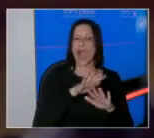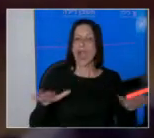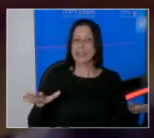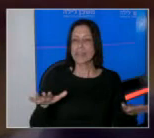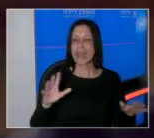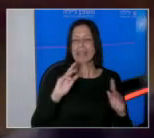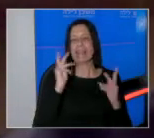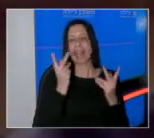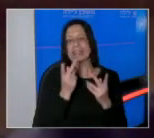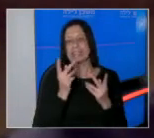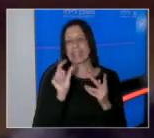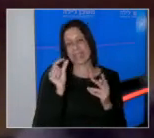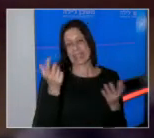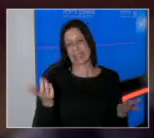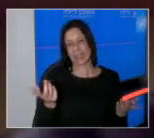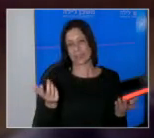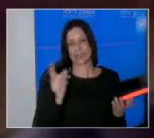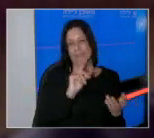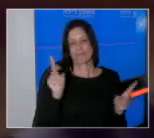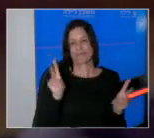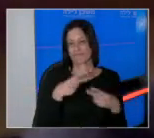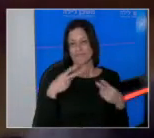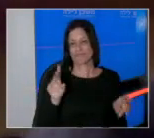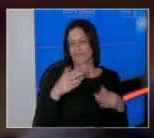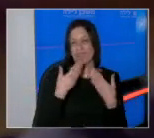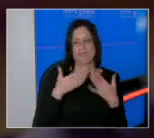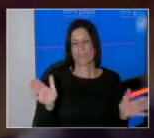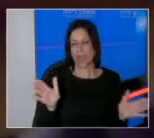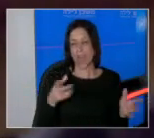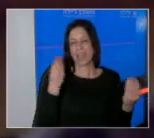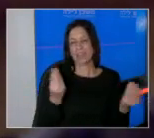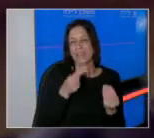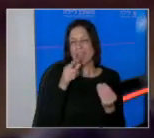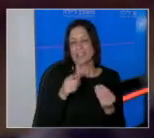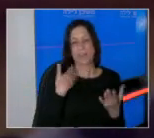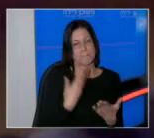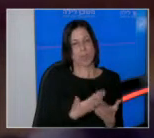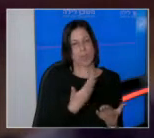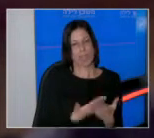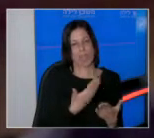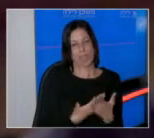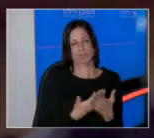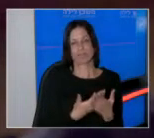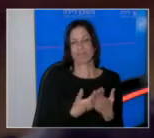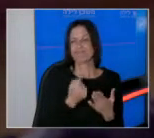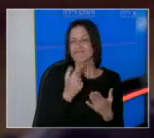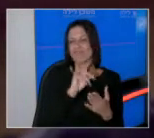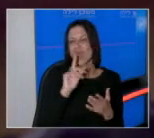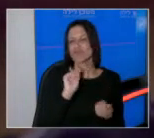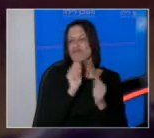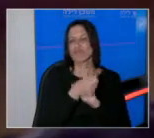קטנה, ולא מאפשרים לפתוח את זה. הדבר הזה רק מוכיח לנו שכמעט כלום לא